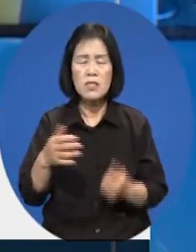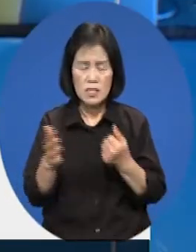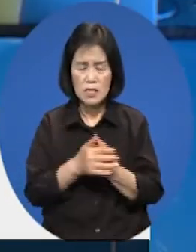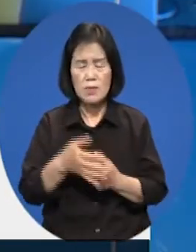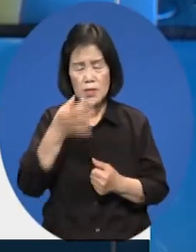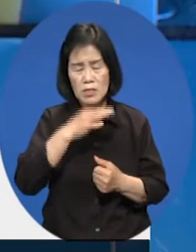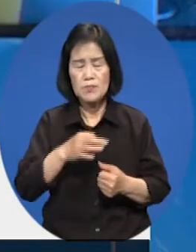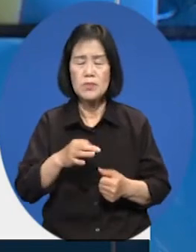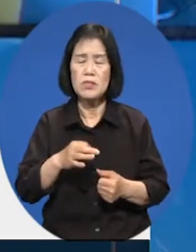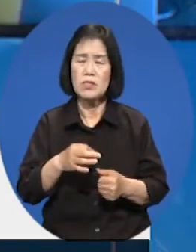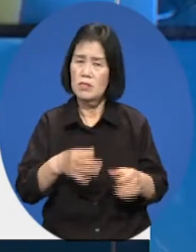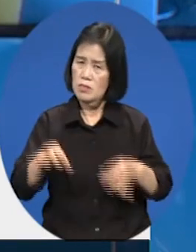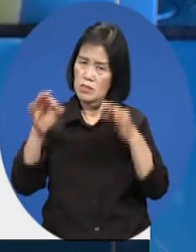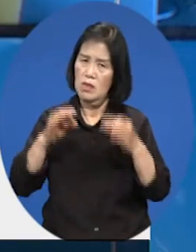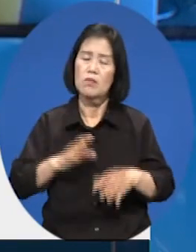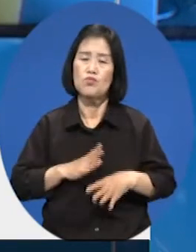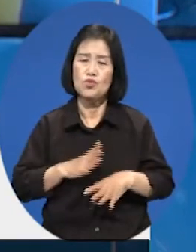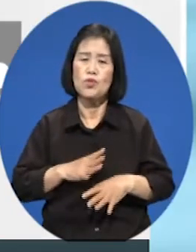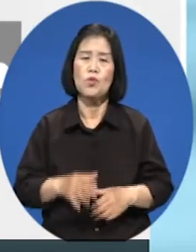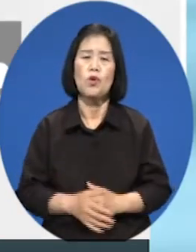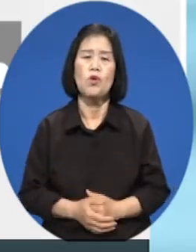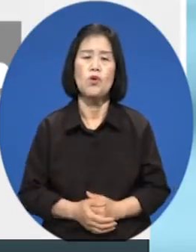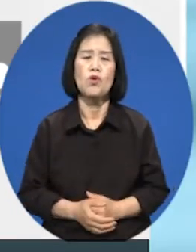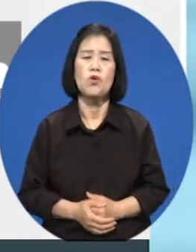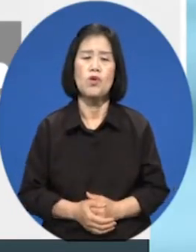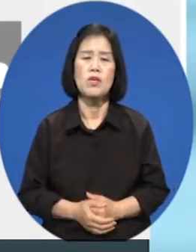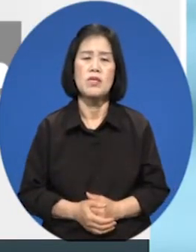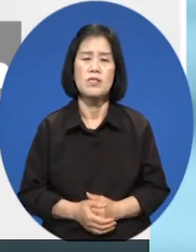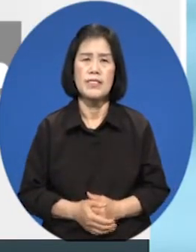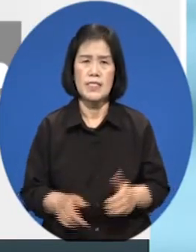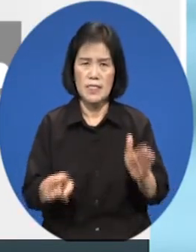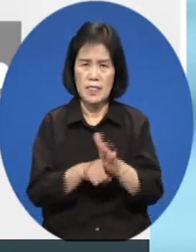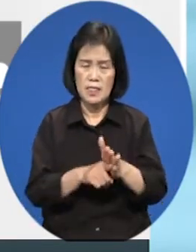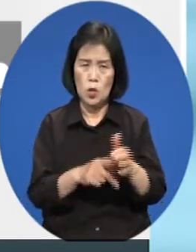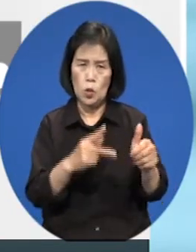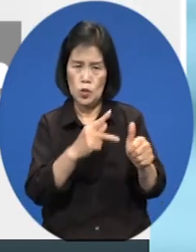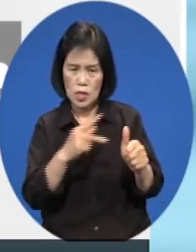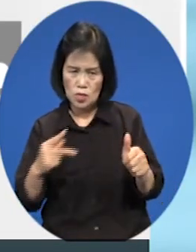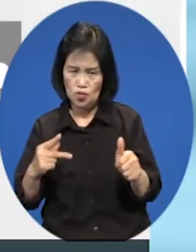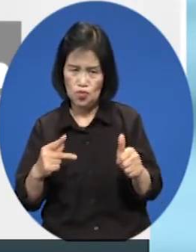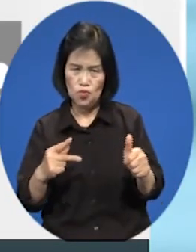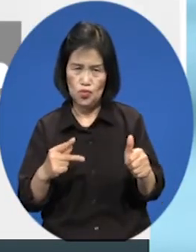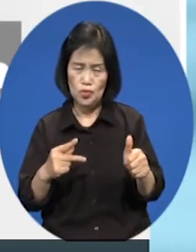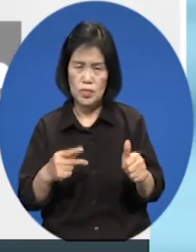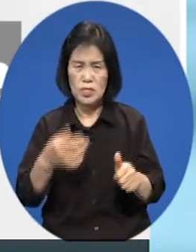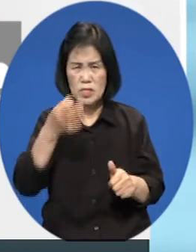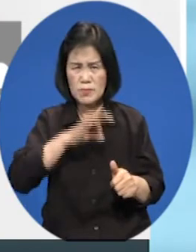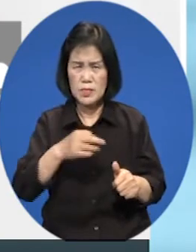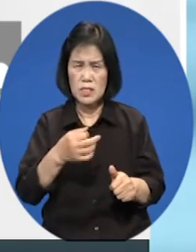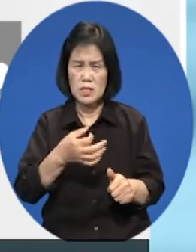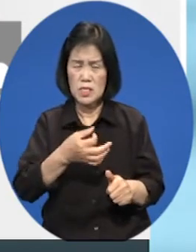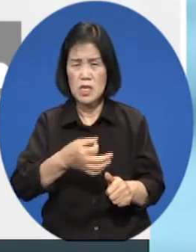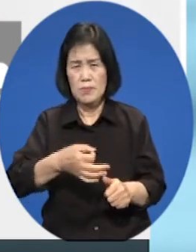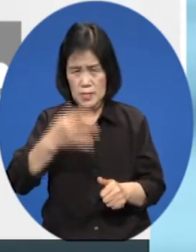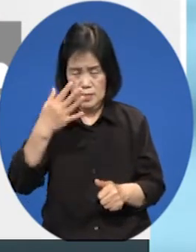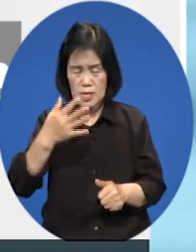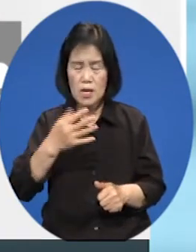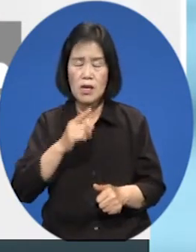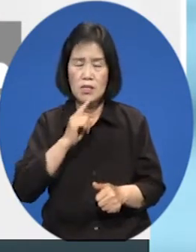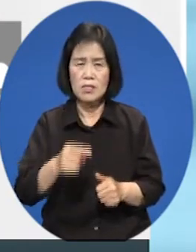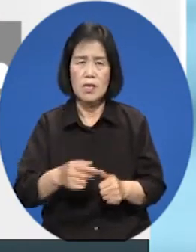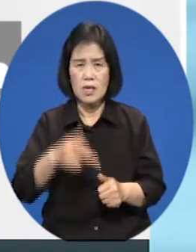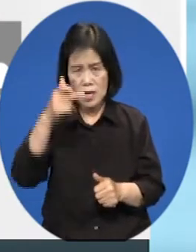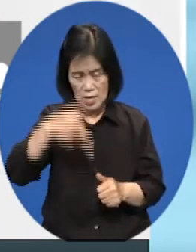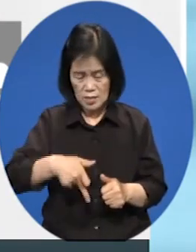두렵다는 얘기인데 네. 사실은 지금 이제 그 신용대출이라든지 비교적 이제 높은 금리의 대출을 쓰고 계시는 분들이 굉장히 많지 않습니까?